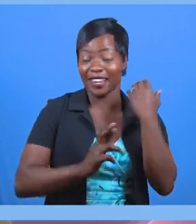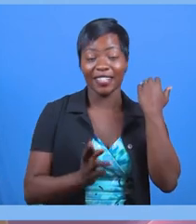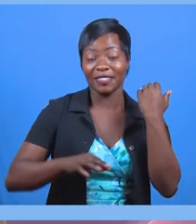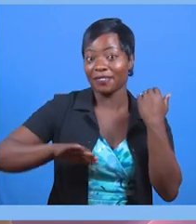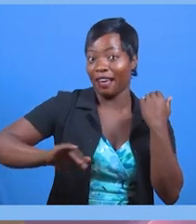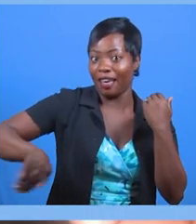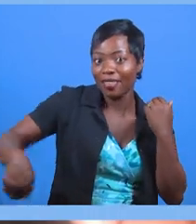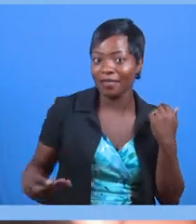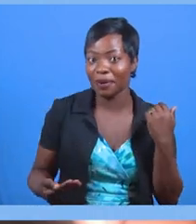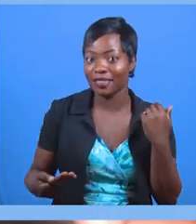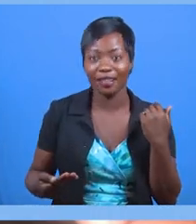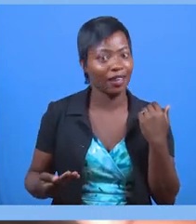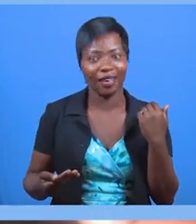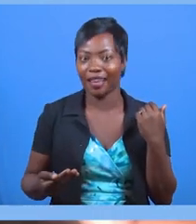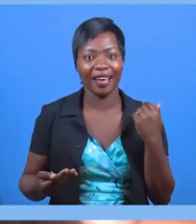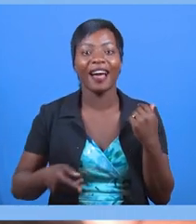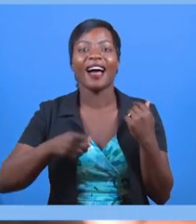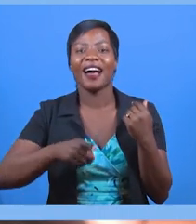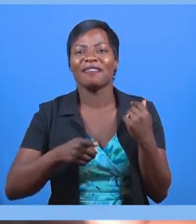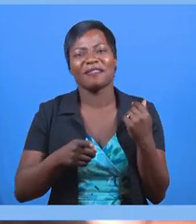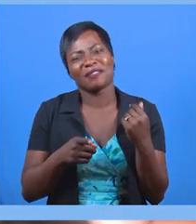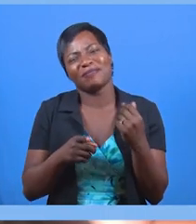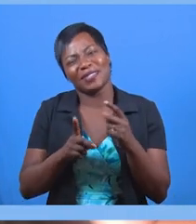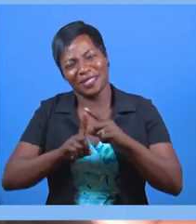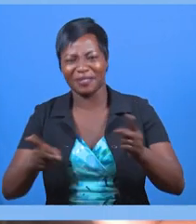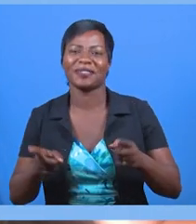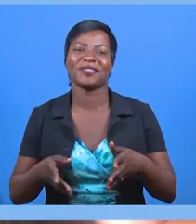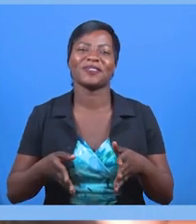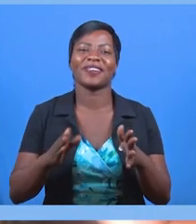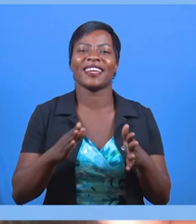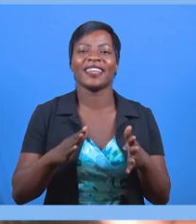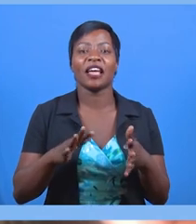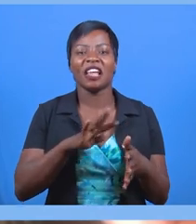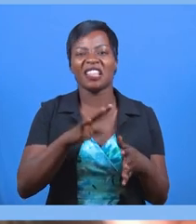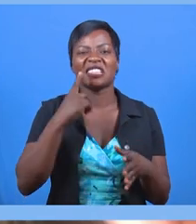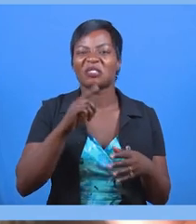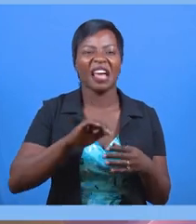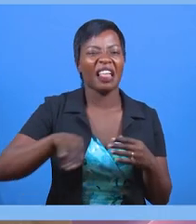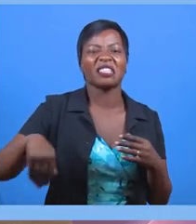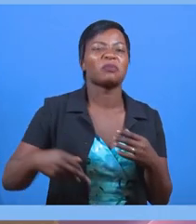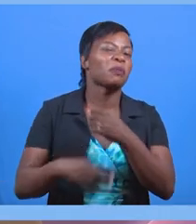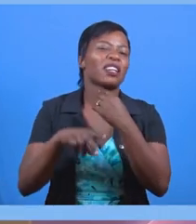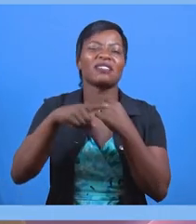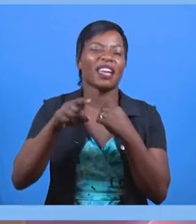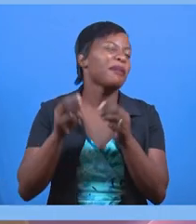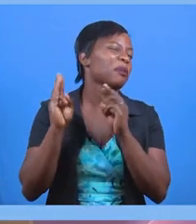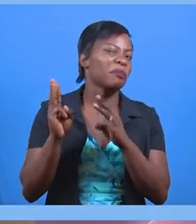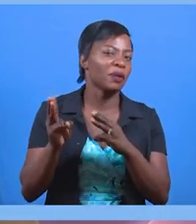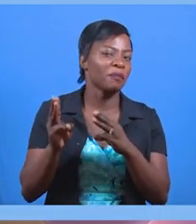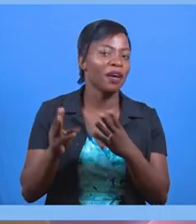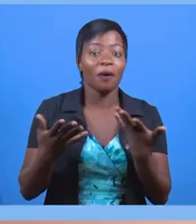kudivi remurume ine mabatirwo aishaitwa yakasiyana. Shaisha kunzi hama dzemurume dzinonetsa. Kana kuti ari murume wanenge achiti hama